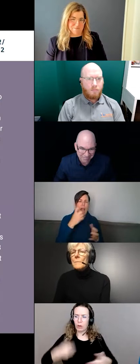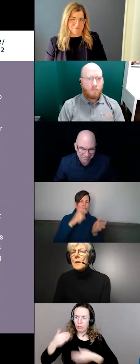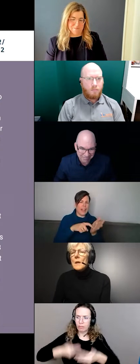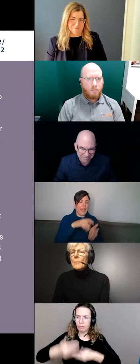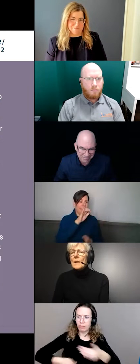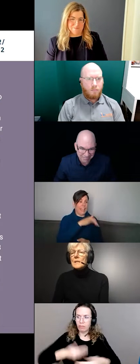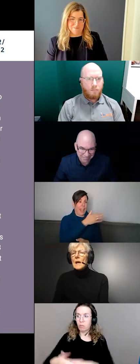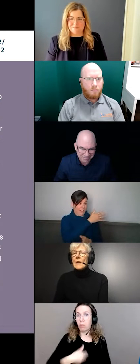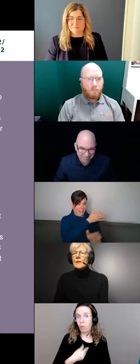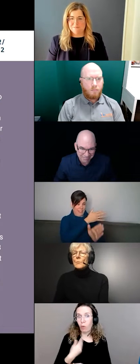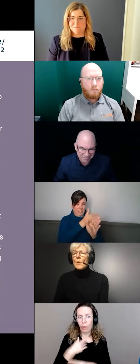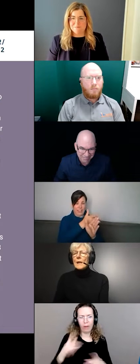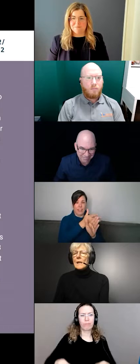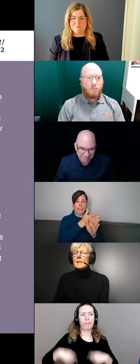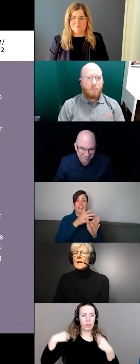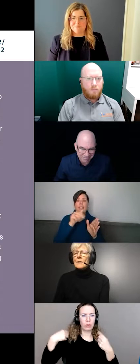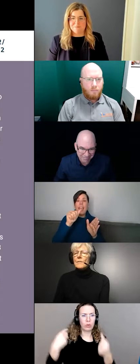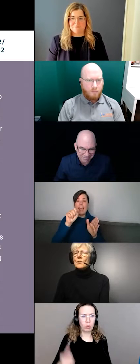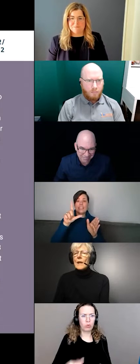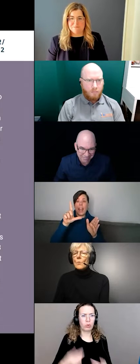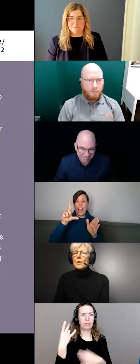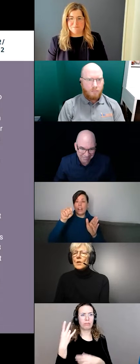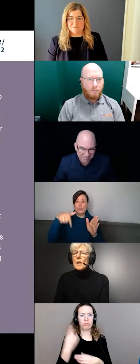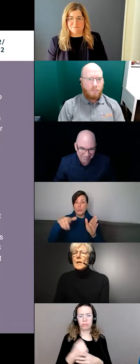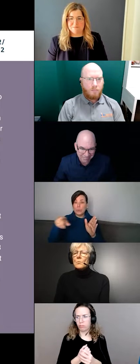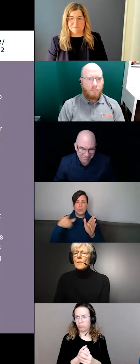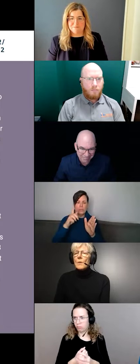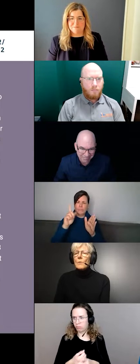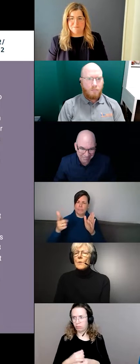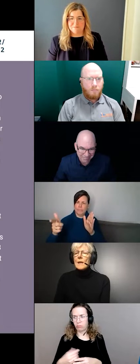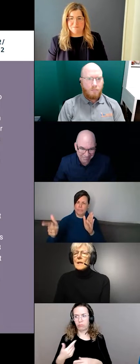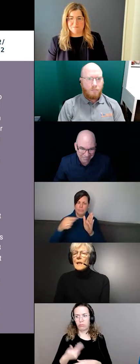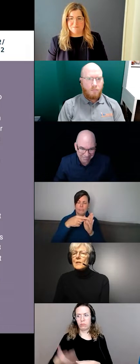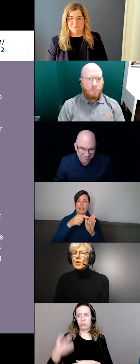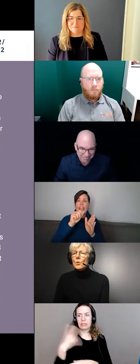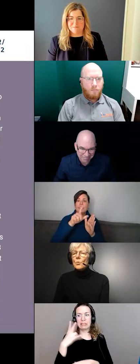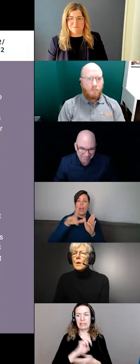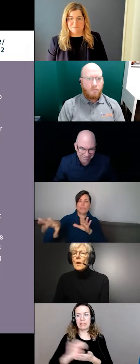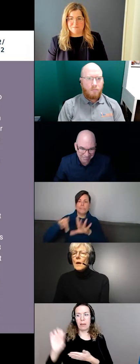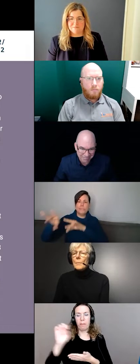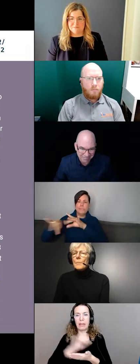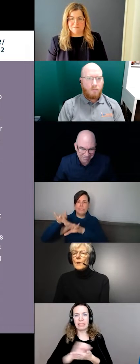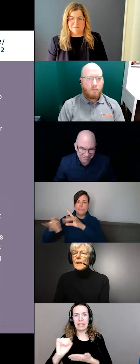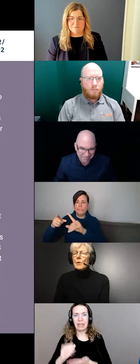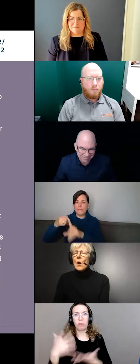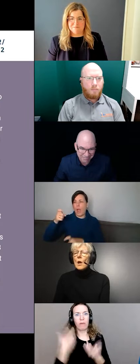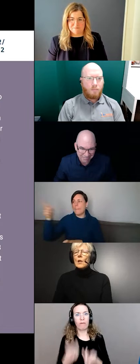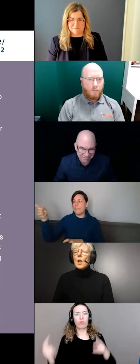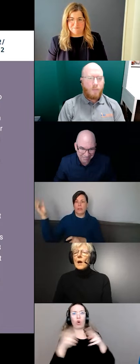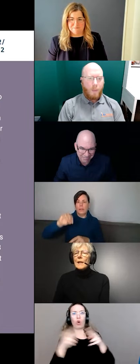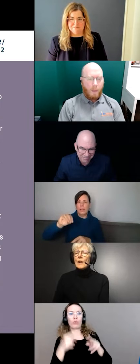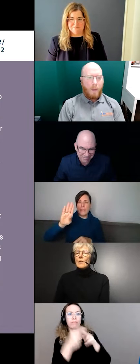reconnues, parce qu'ils sont ici depuis le XVIIe siècle, mais ils voulaient les